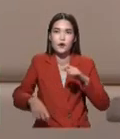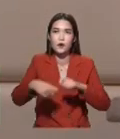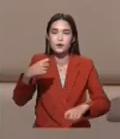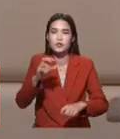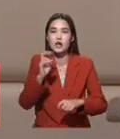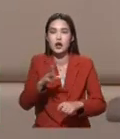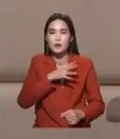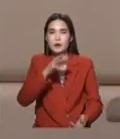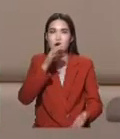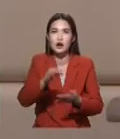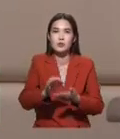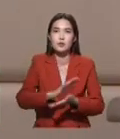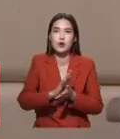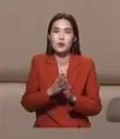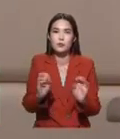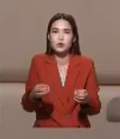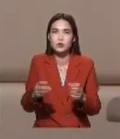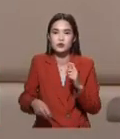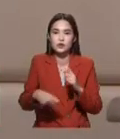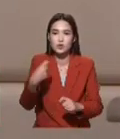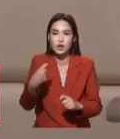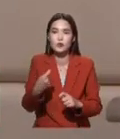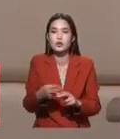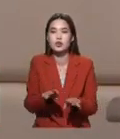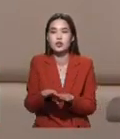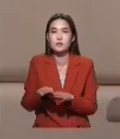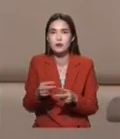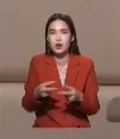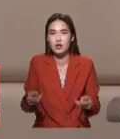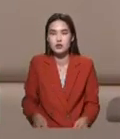его последствий, обстоятельств совершения и личностных особенностей виновного.